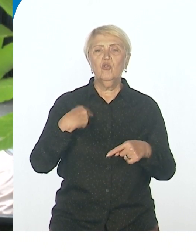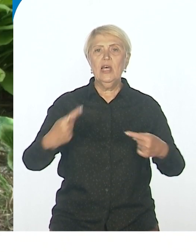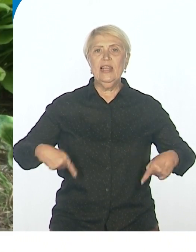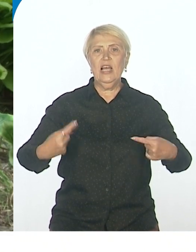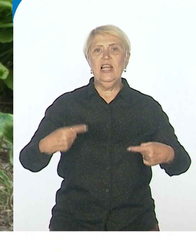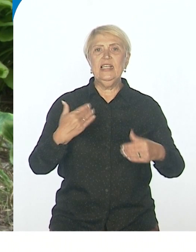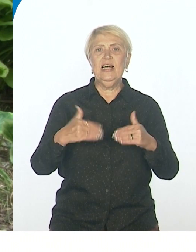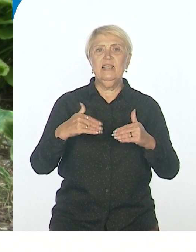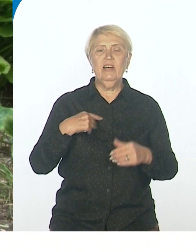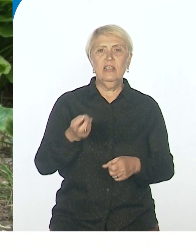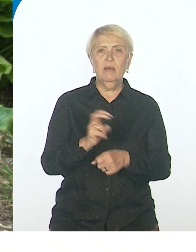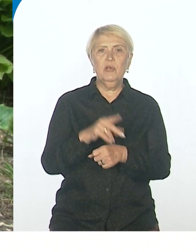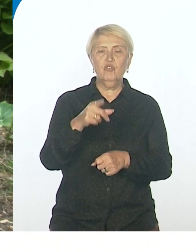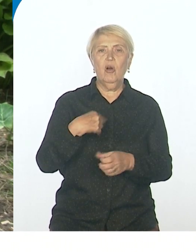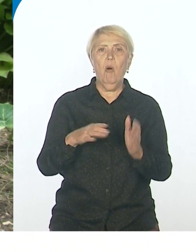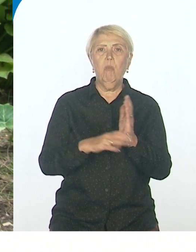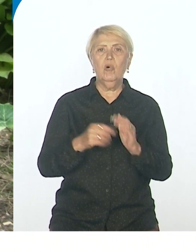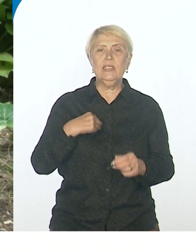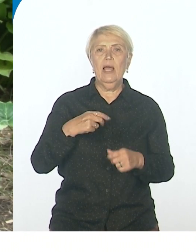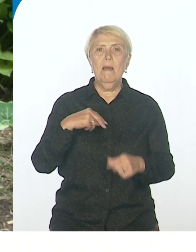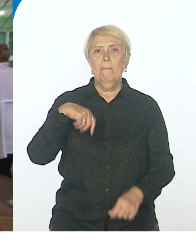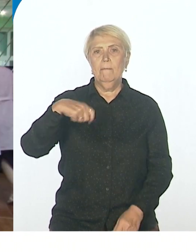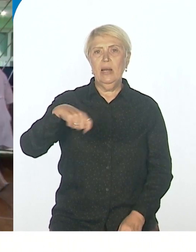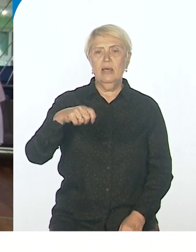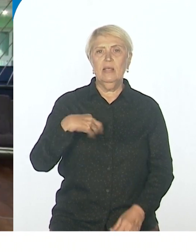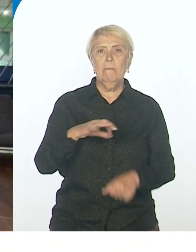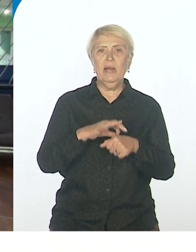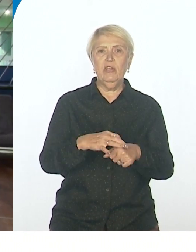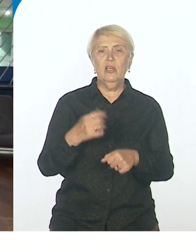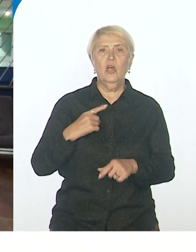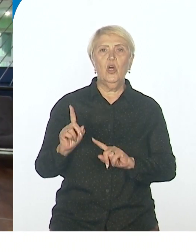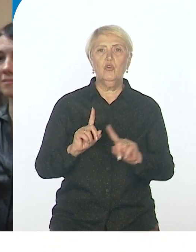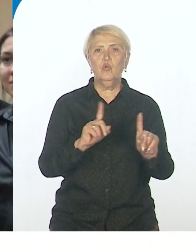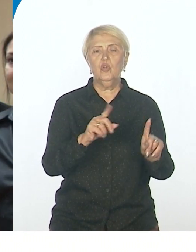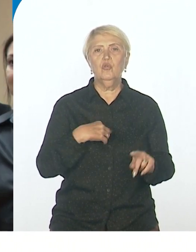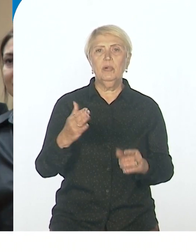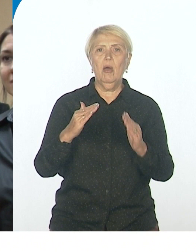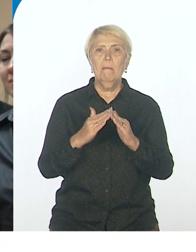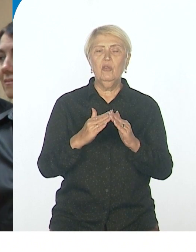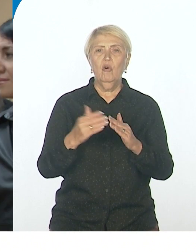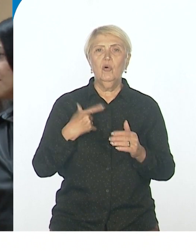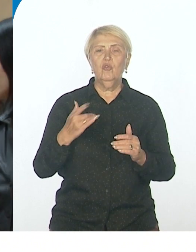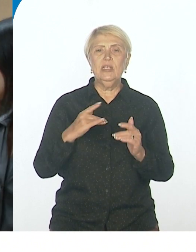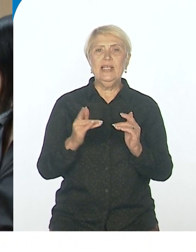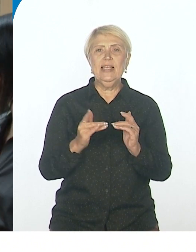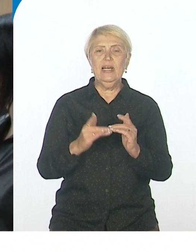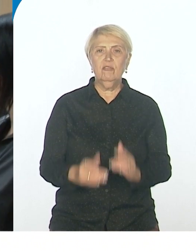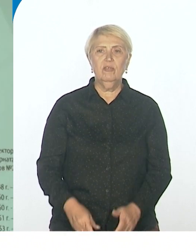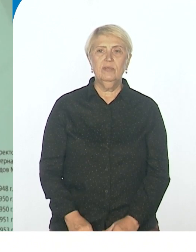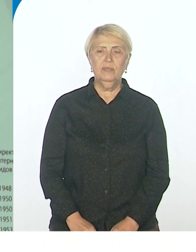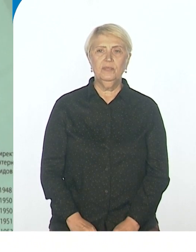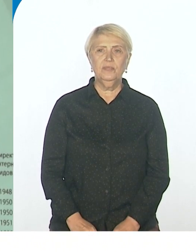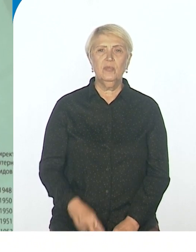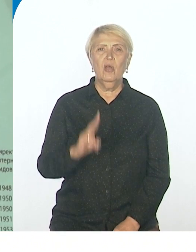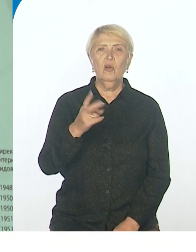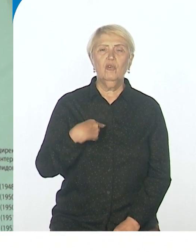колясках. После молебна хозяева провели для митрополита экскурсию по дому-интернату. Проживает здесь более 300 человек.